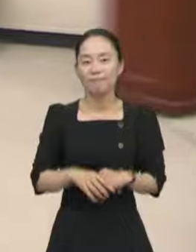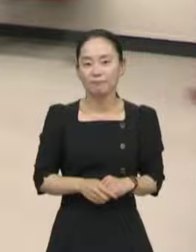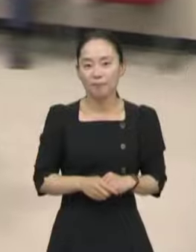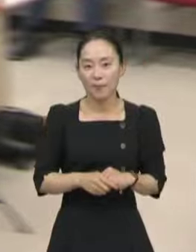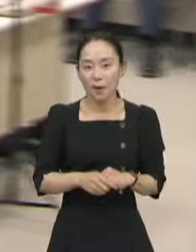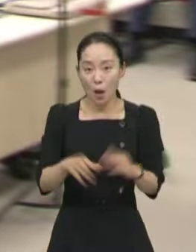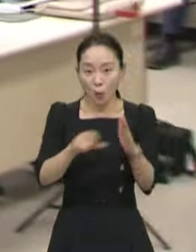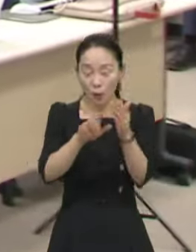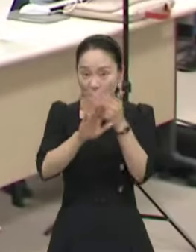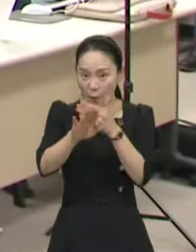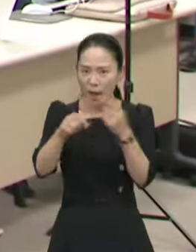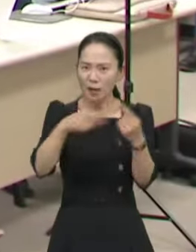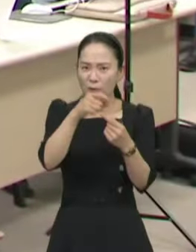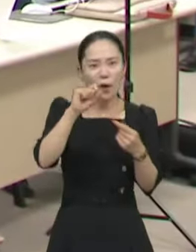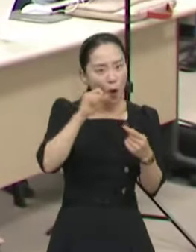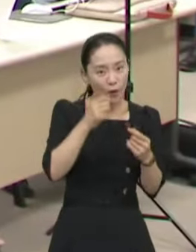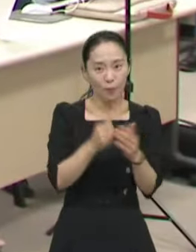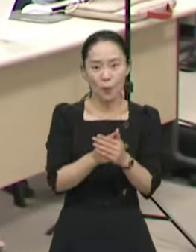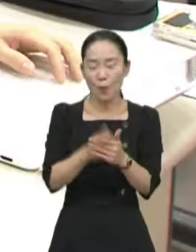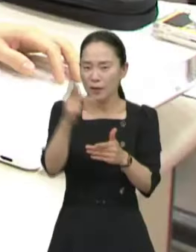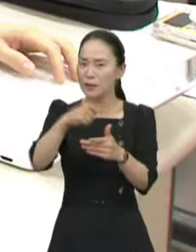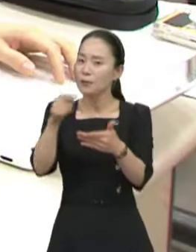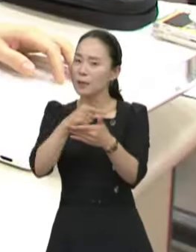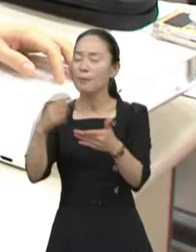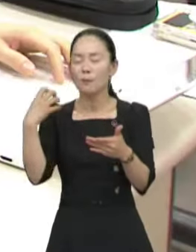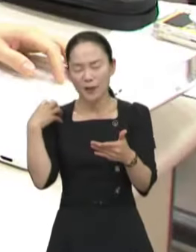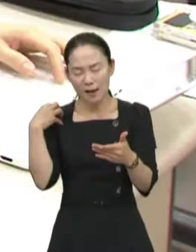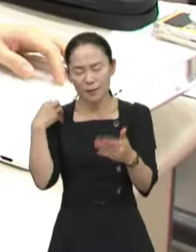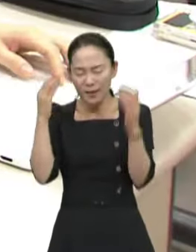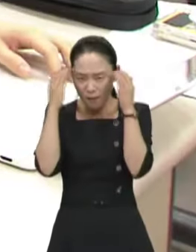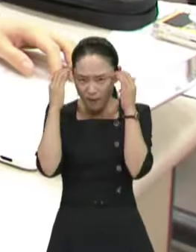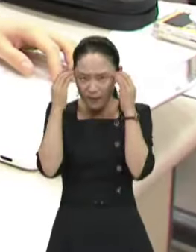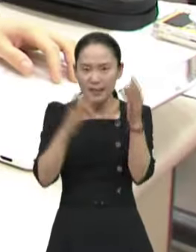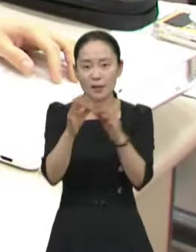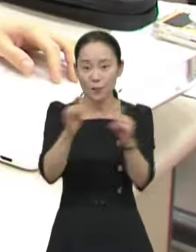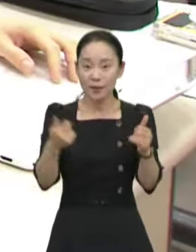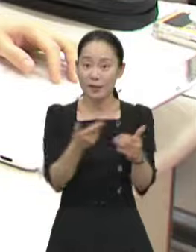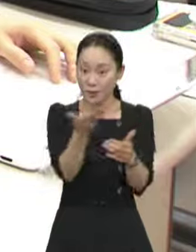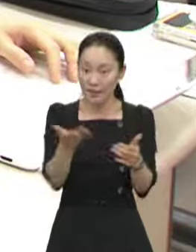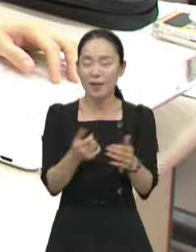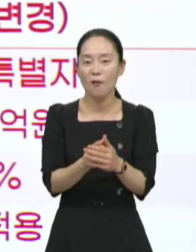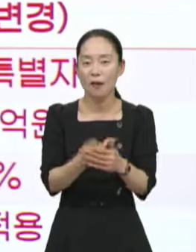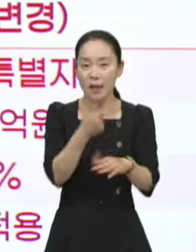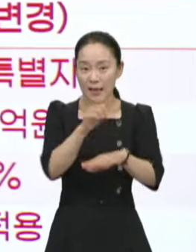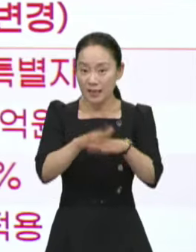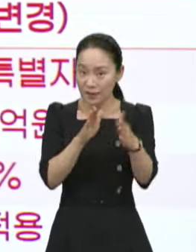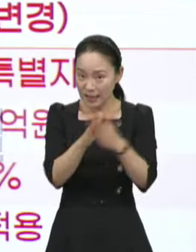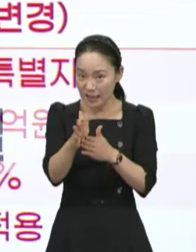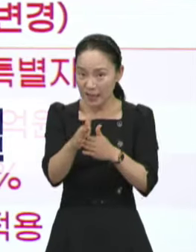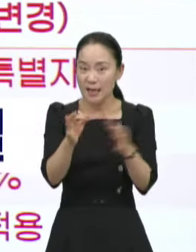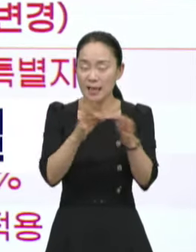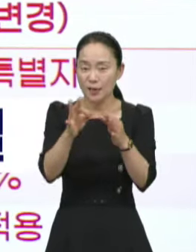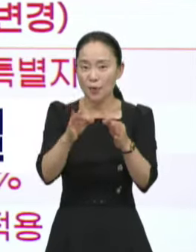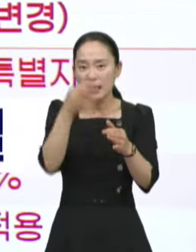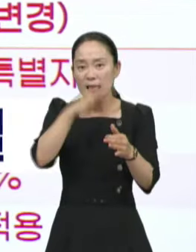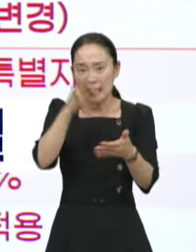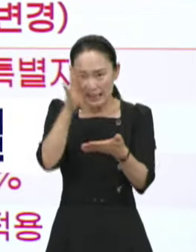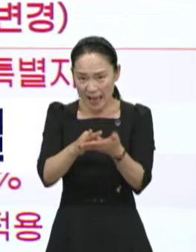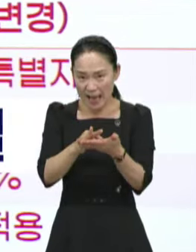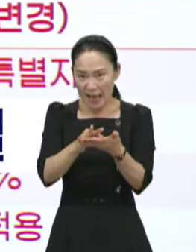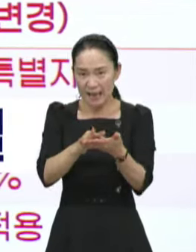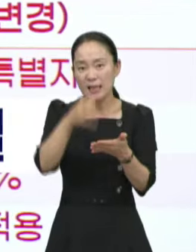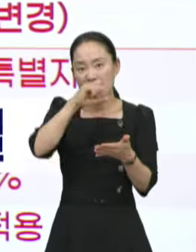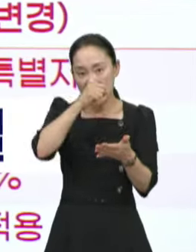우선 코로나 이후 경영난과 대출금 상환 부담에 시달리는 소상공인들을 위해 대전형 소상공인 초저금리